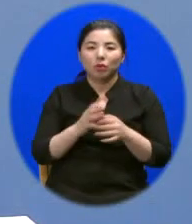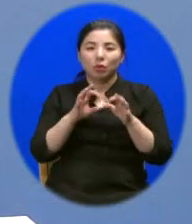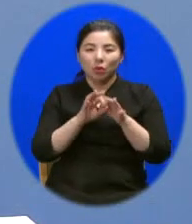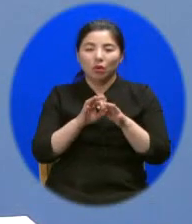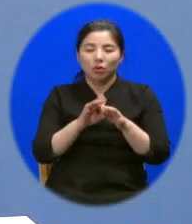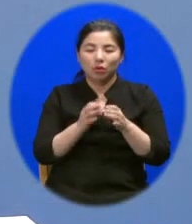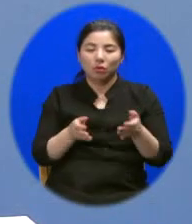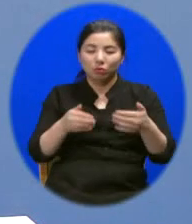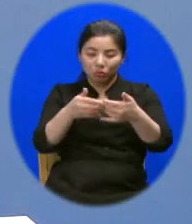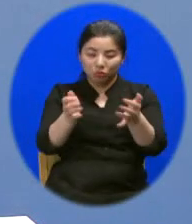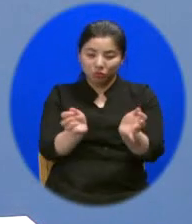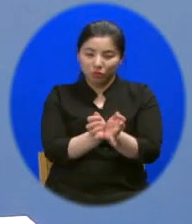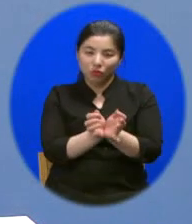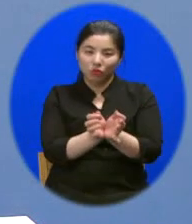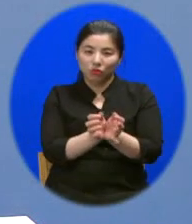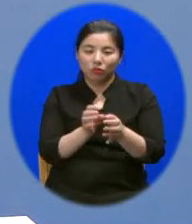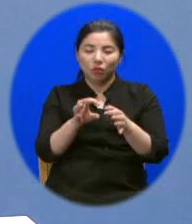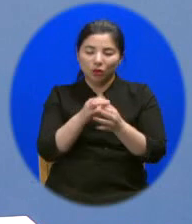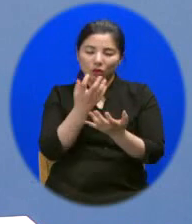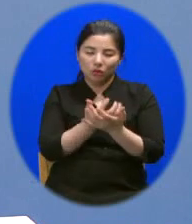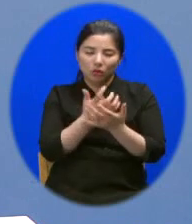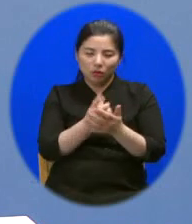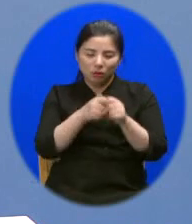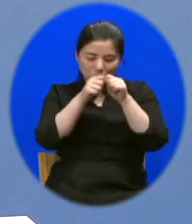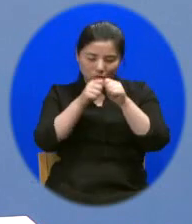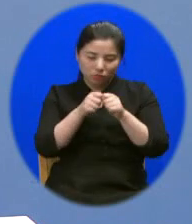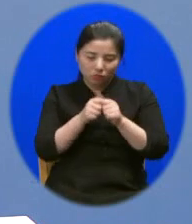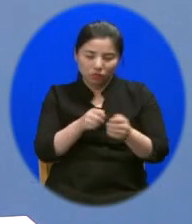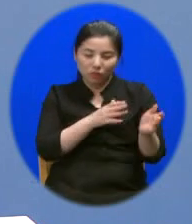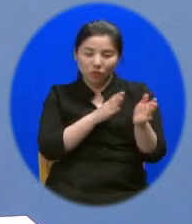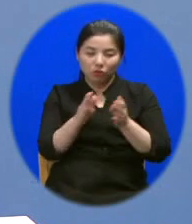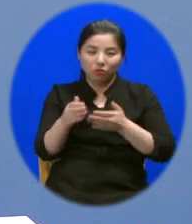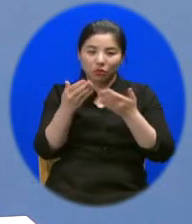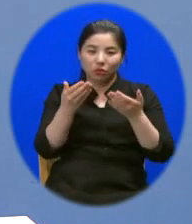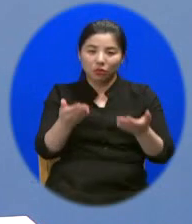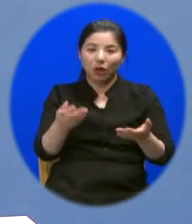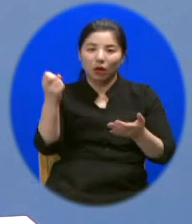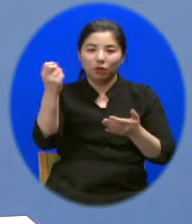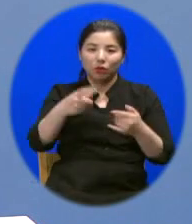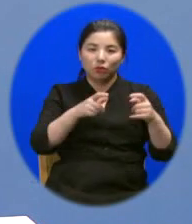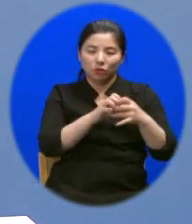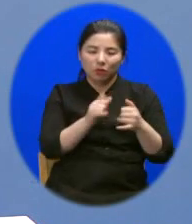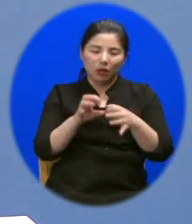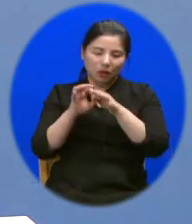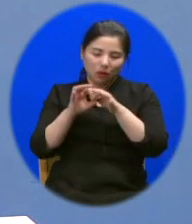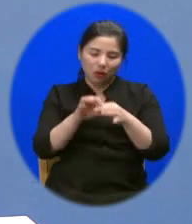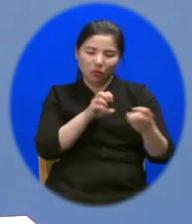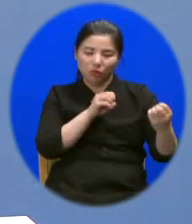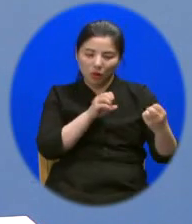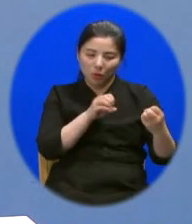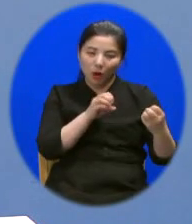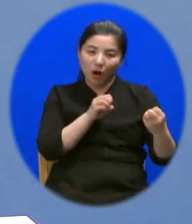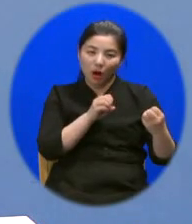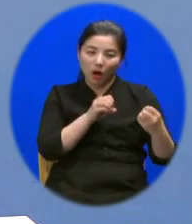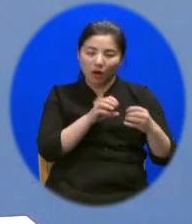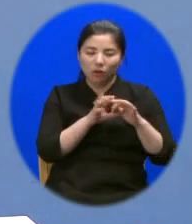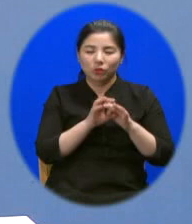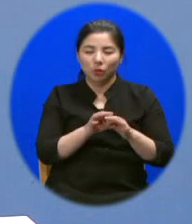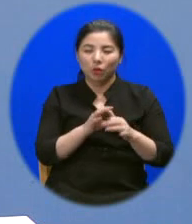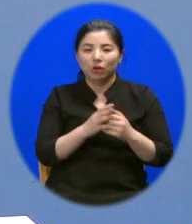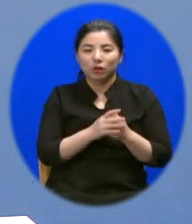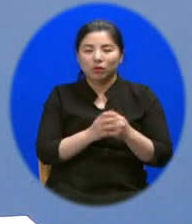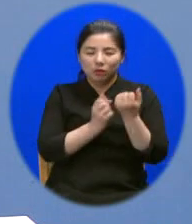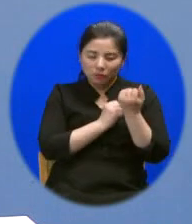유관 부처 에서 관련 자료를 소상 2 이제 준비를 해서 주민들과 끊임없는 대화 끝 대화를 통해서